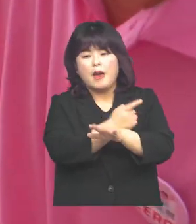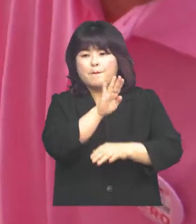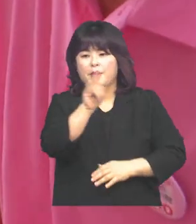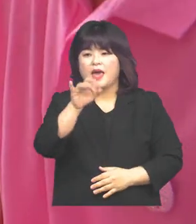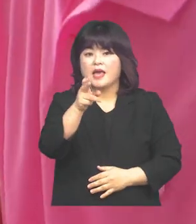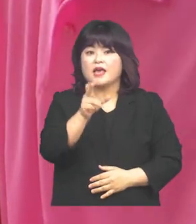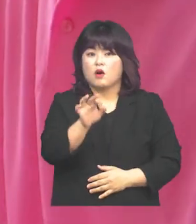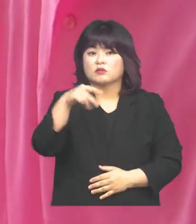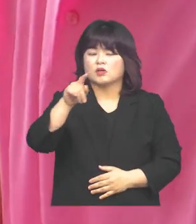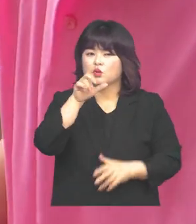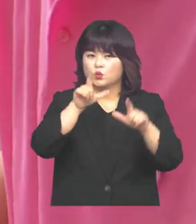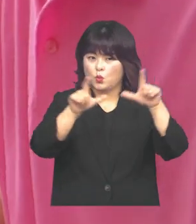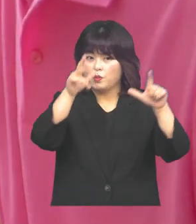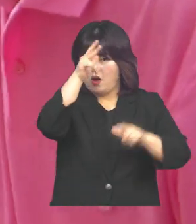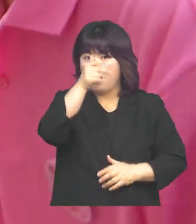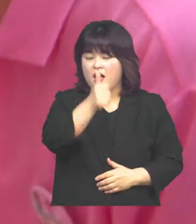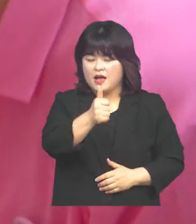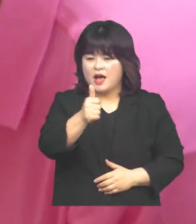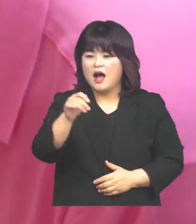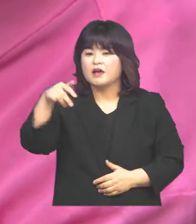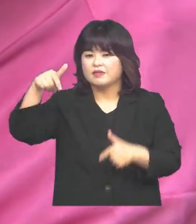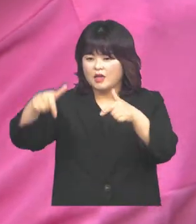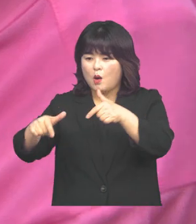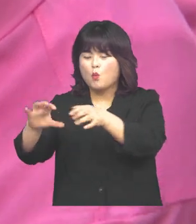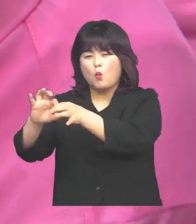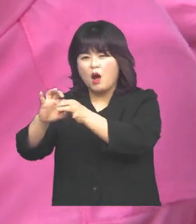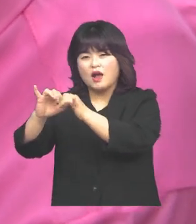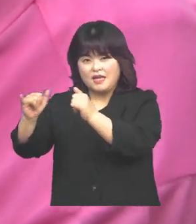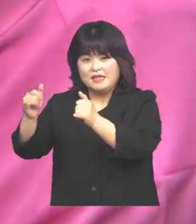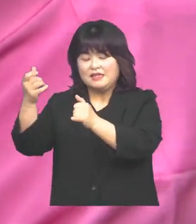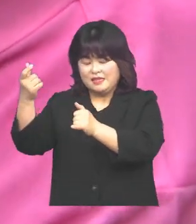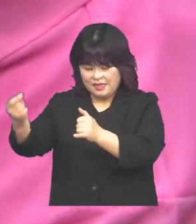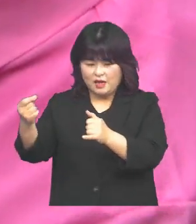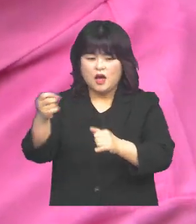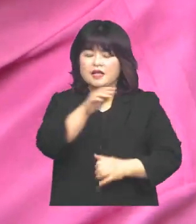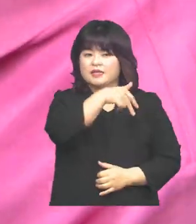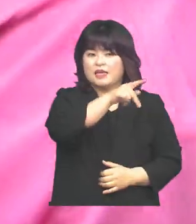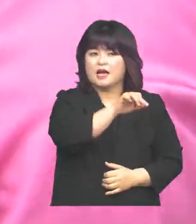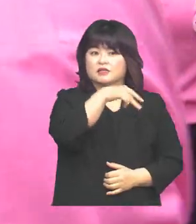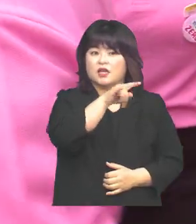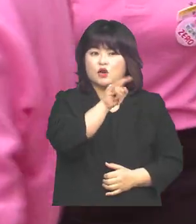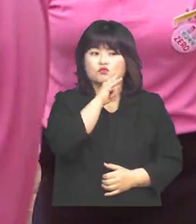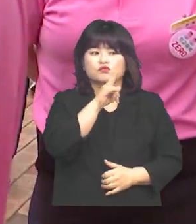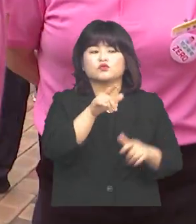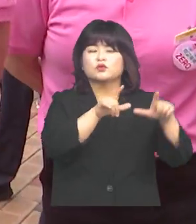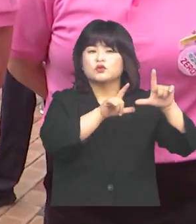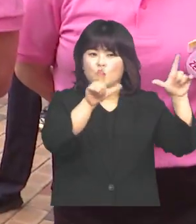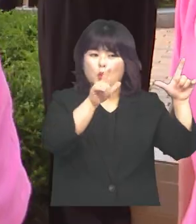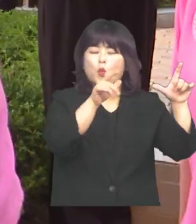용인특례시장, 배영찬 용인동부경찰서장, 서부경찰서 관계자, 장제구